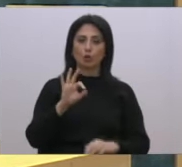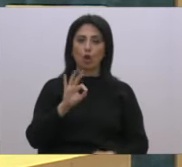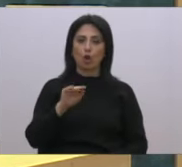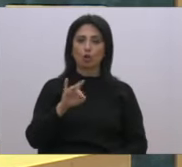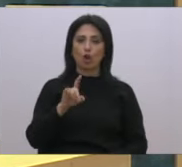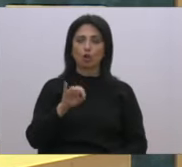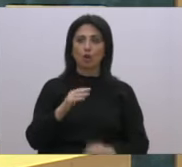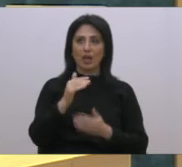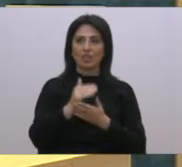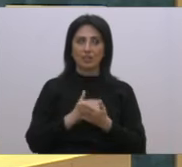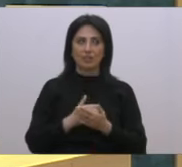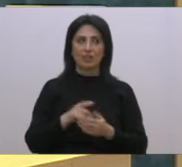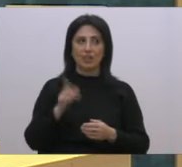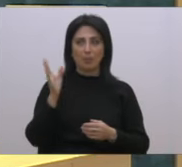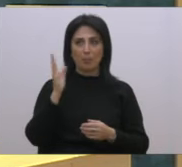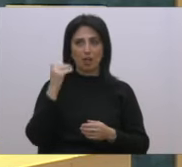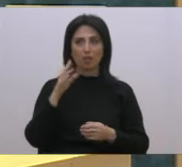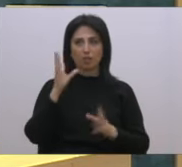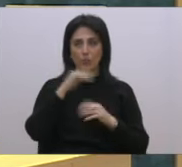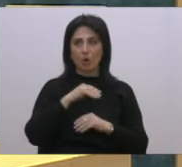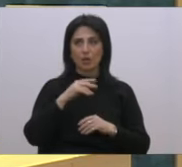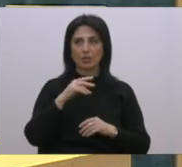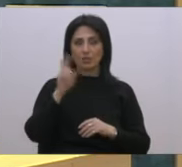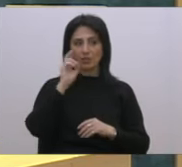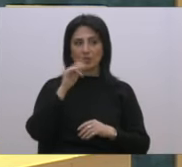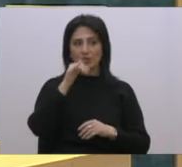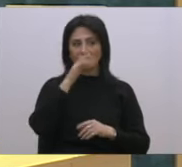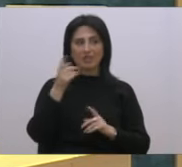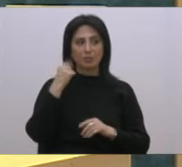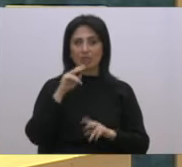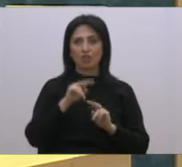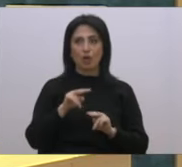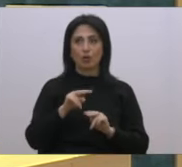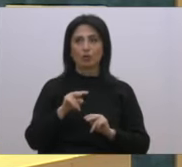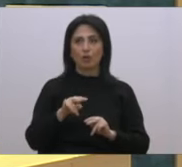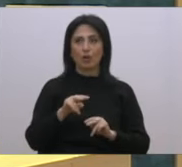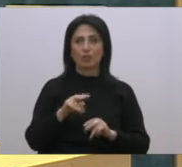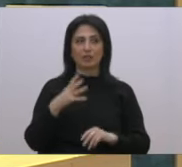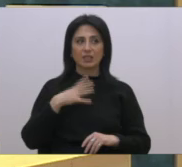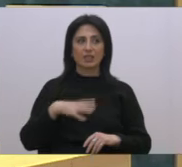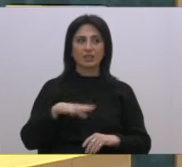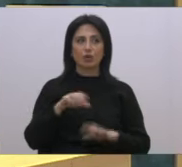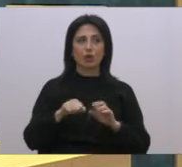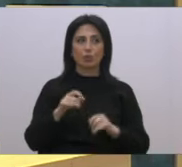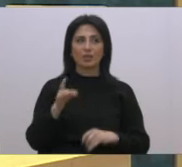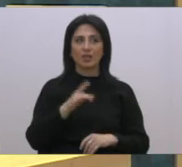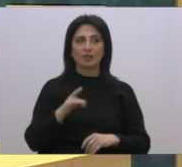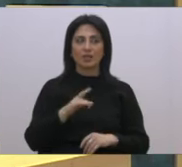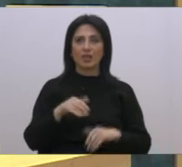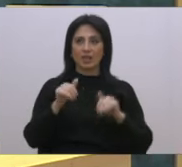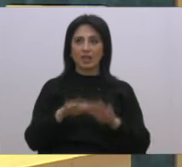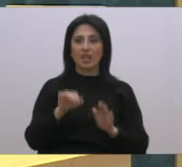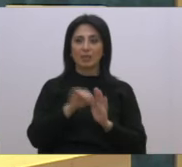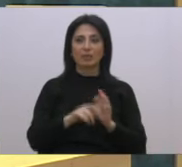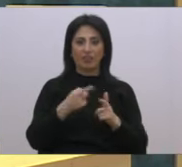4200-ით, და მაშინ მოახერხა სახელმწიფო, მიუხედავად იმისა, რომ ვერც მაშინ აკონტროლებდა საქართველო ოკუპირებულ რეგიონებს, დაედგინა